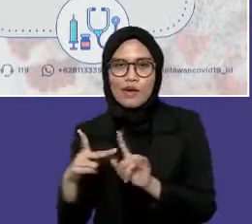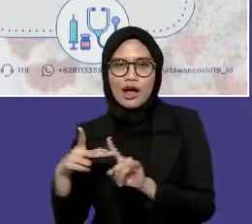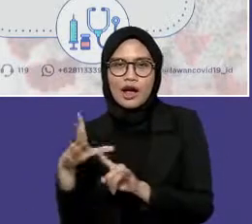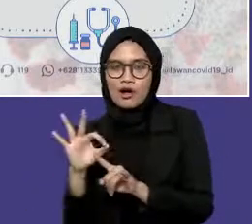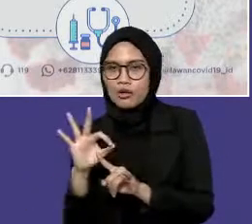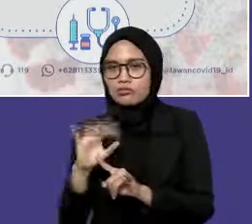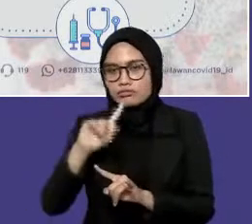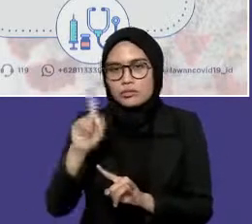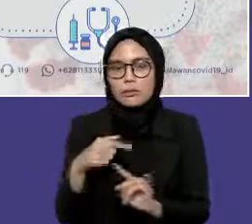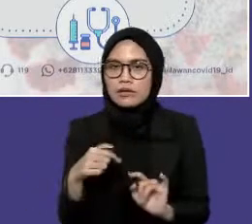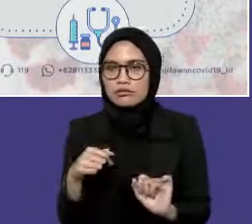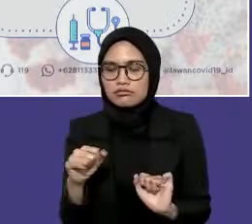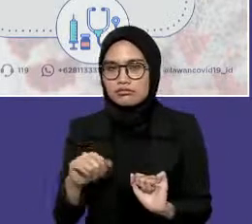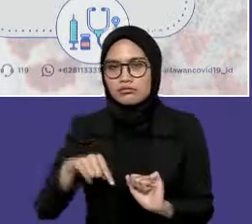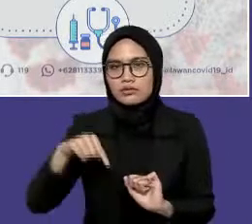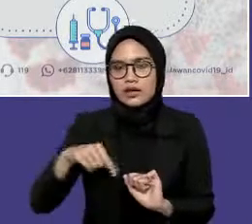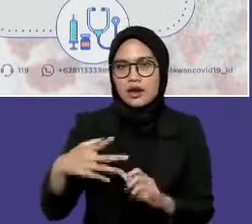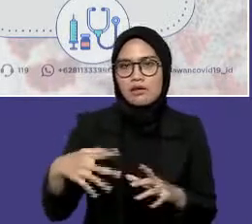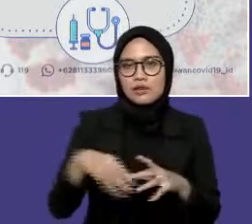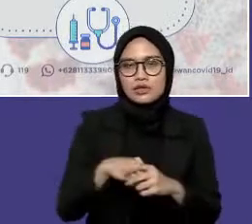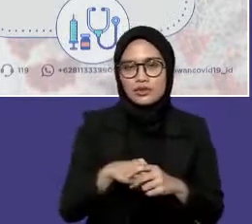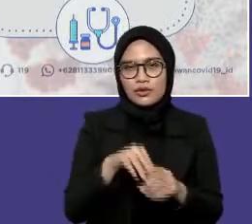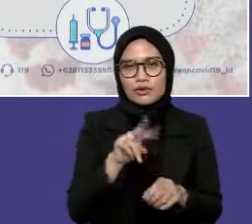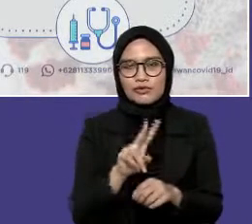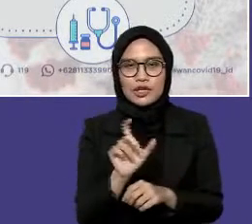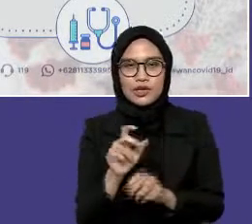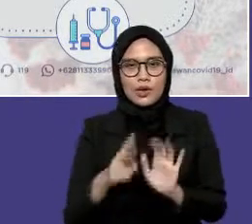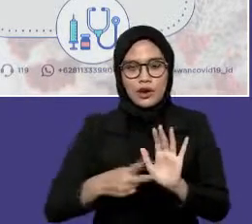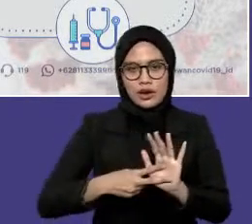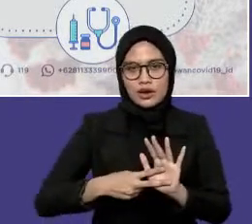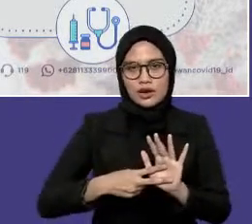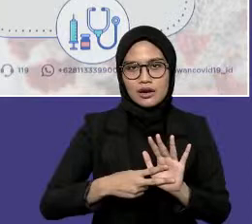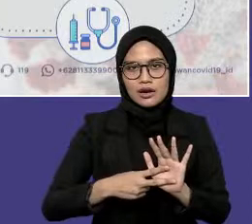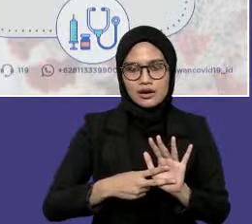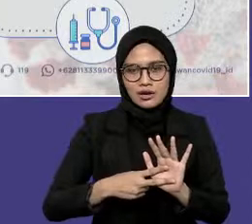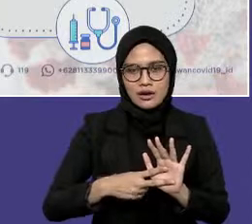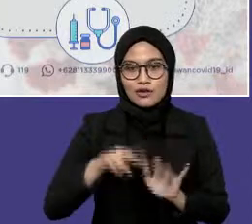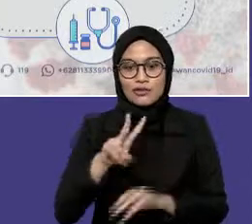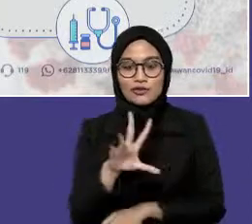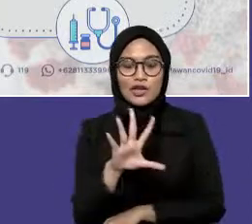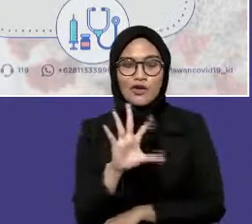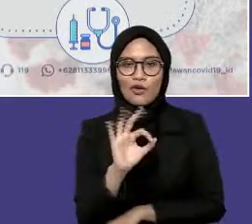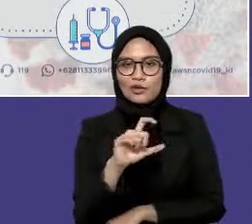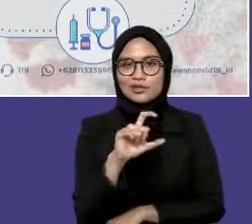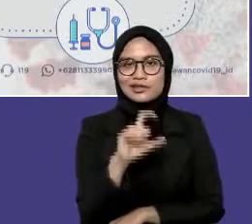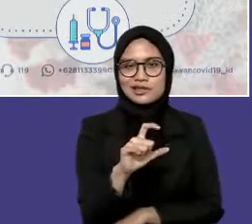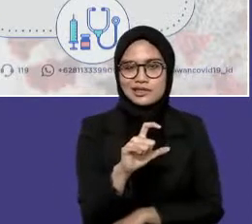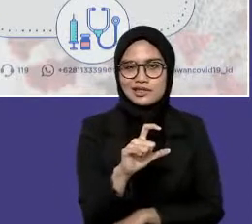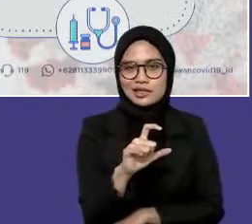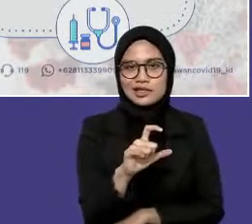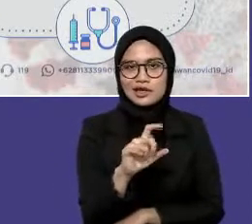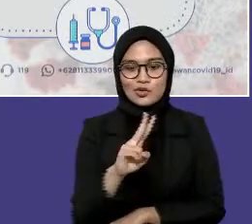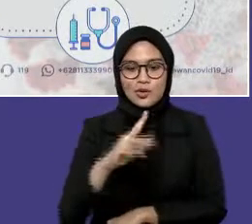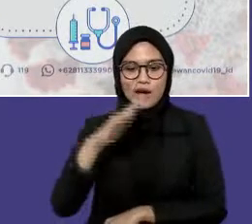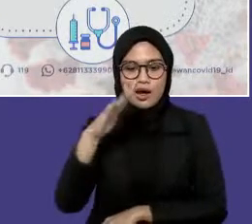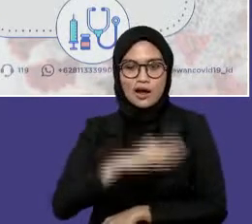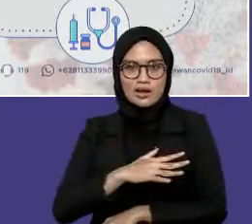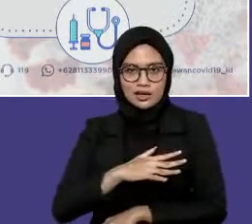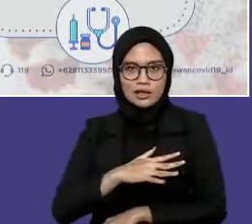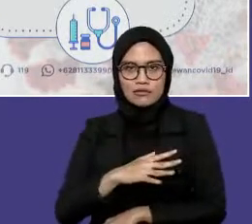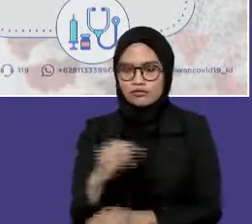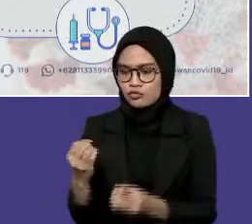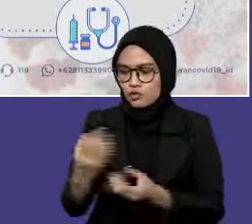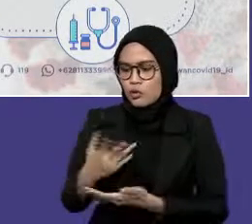status VUM atau varian under monitoring Omikron menjadi VOC hanya dalam waktu 2 hari